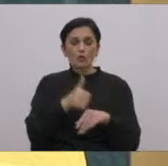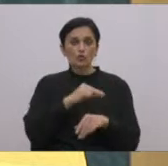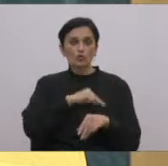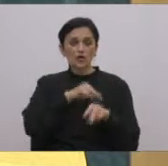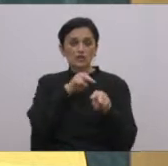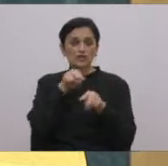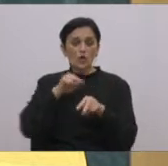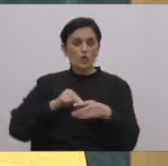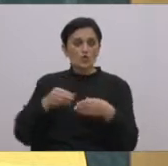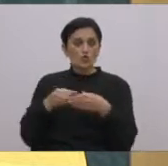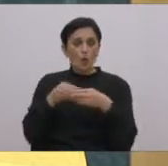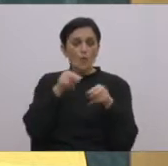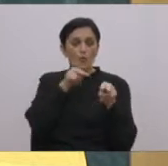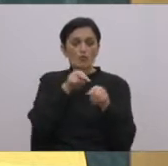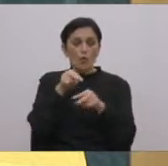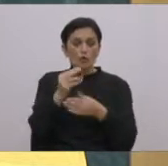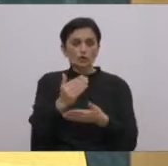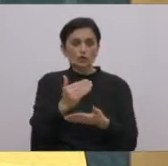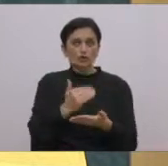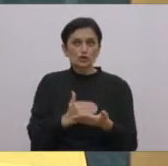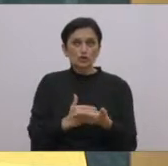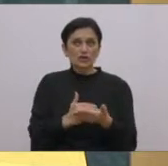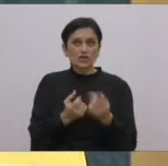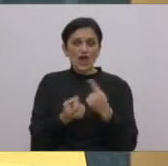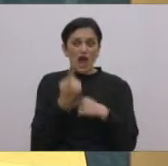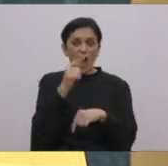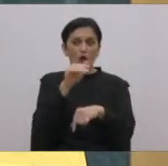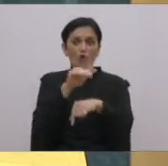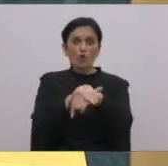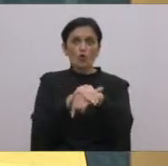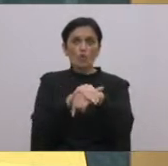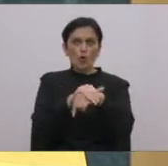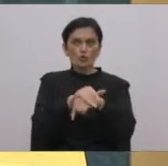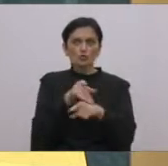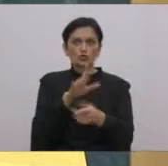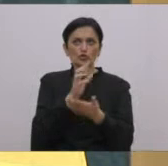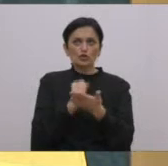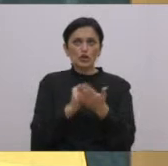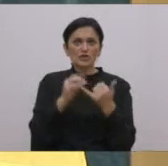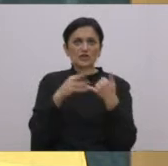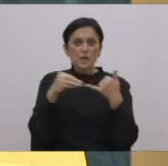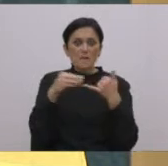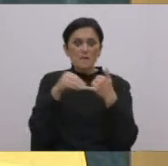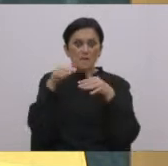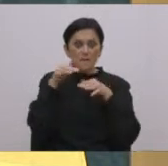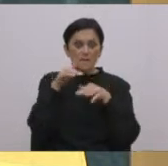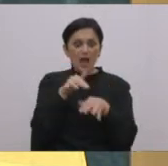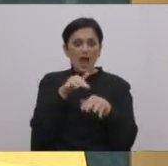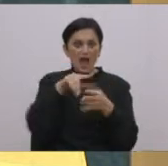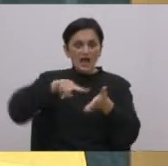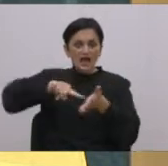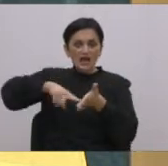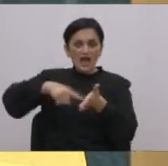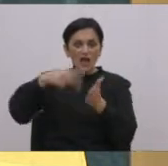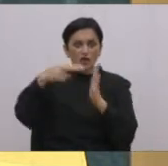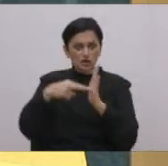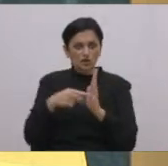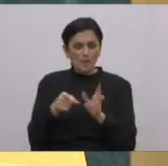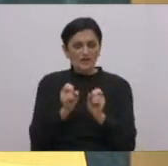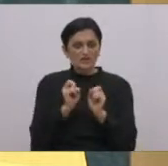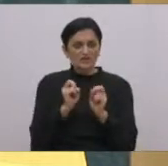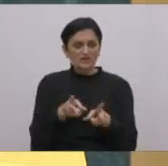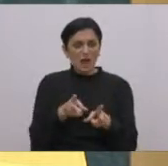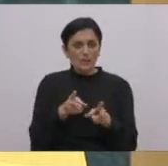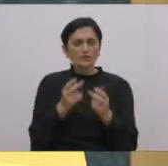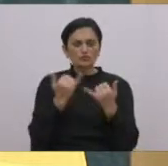საზედამხედველო კომპანიის მონიტორინგის შედეგად აღმოჩენილი იქნა პოტენციური მეწყლის კერა, რომელიც შეფასდა საფრთხეთ,